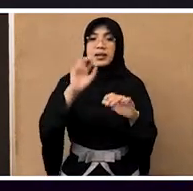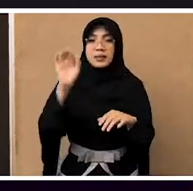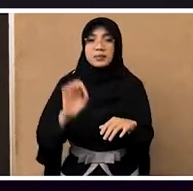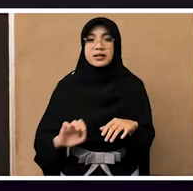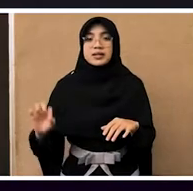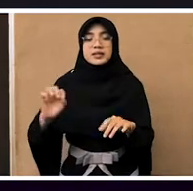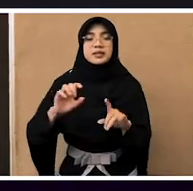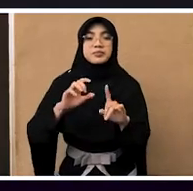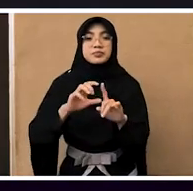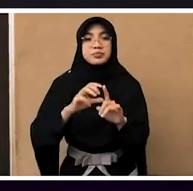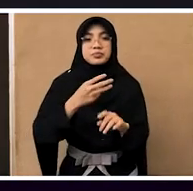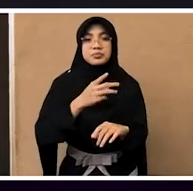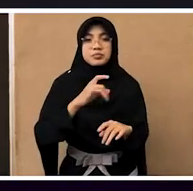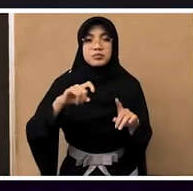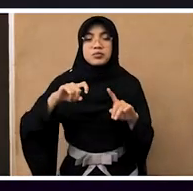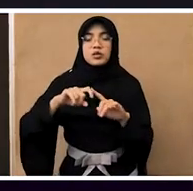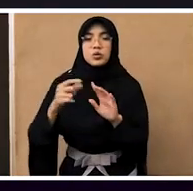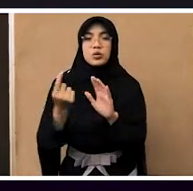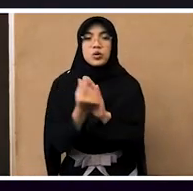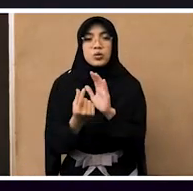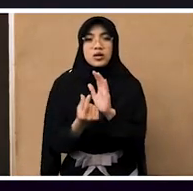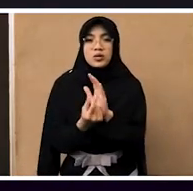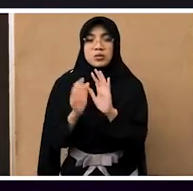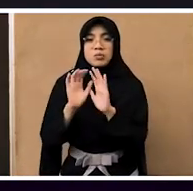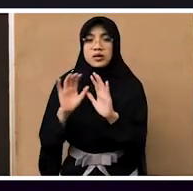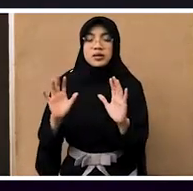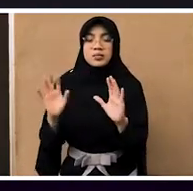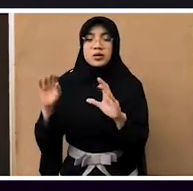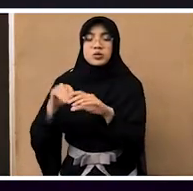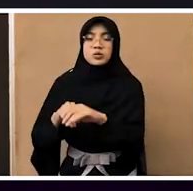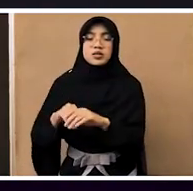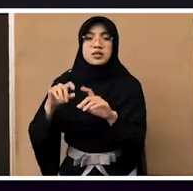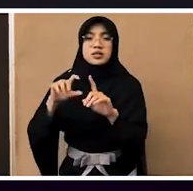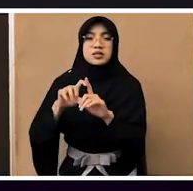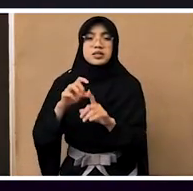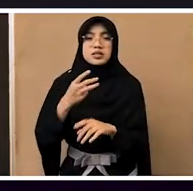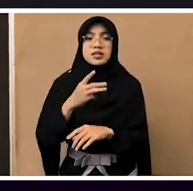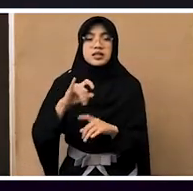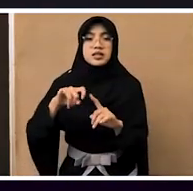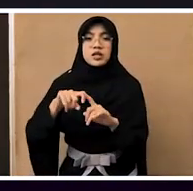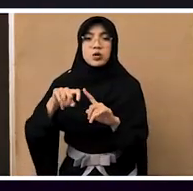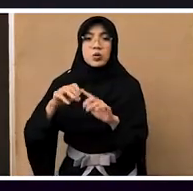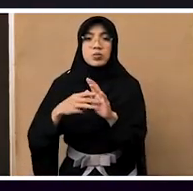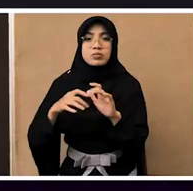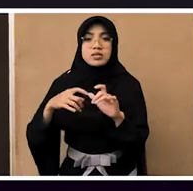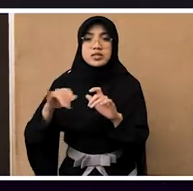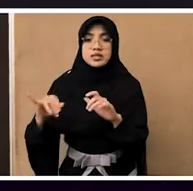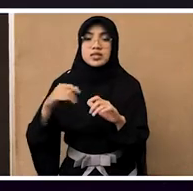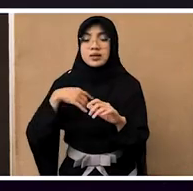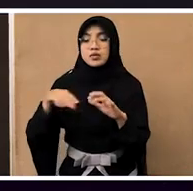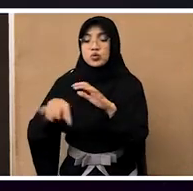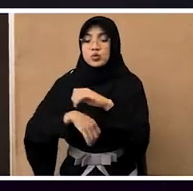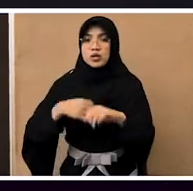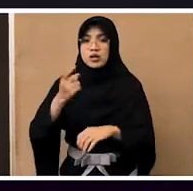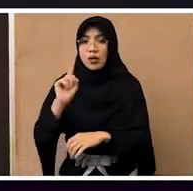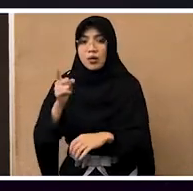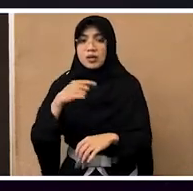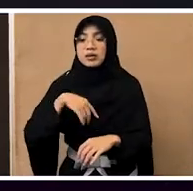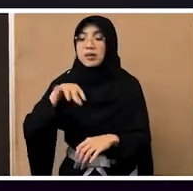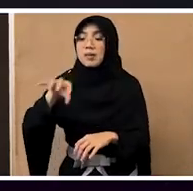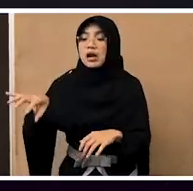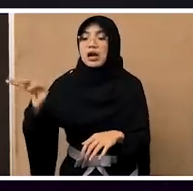the light di banyak undang-undang itu di komisi Pak kita tidak boleh mencuri Ternyata kita malah ngambil barang orang ya itu